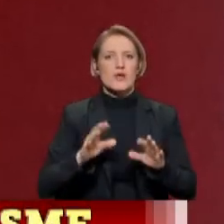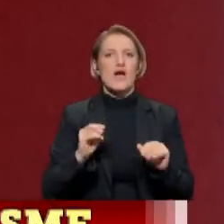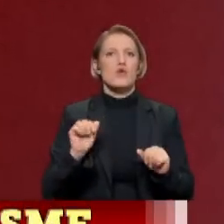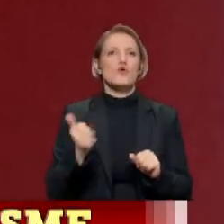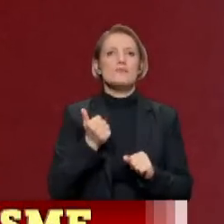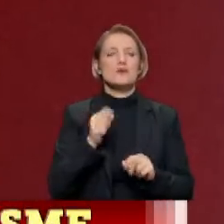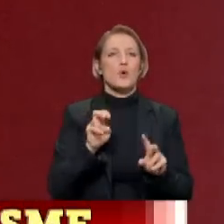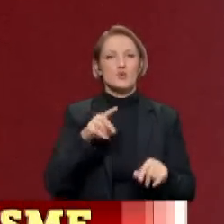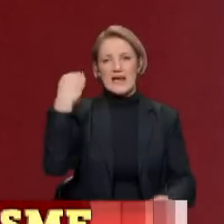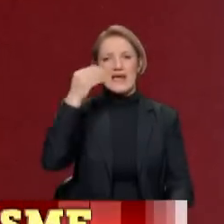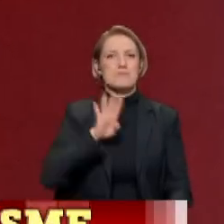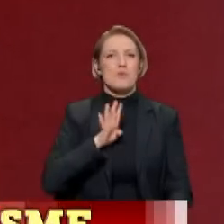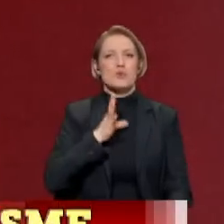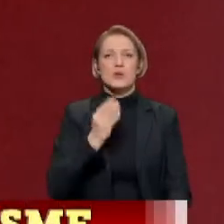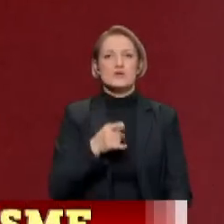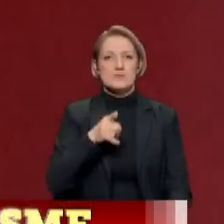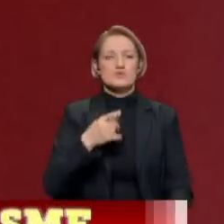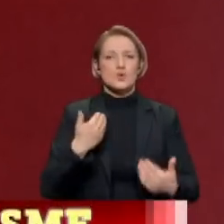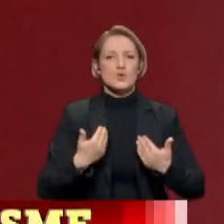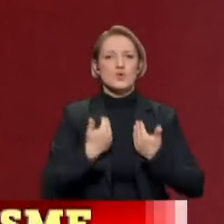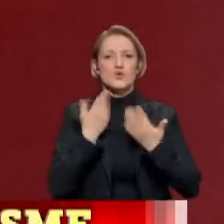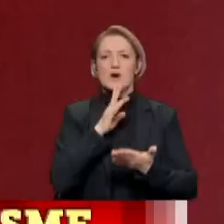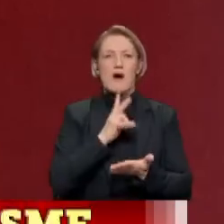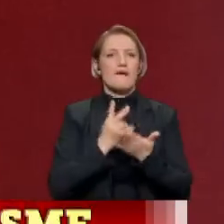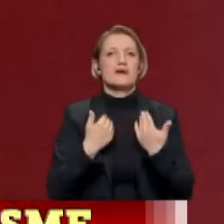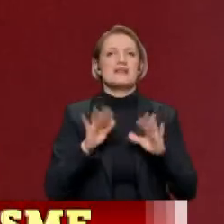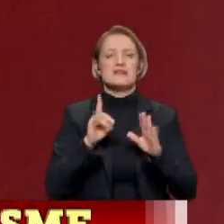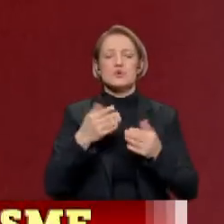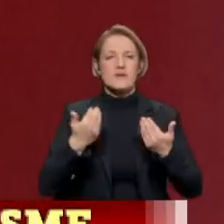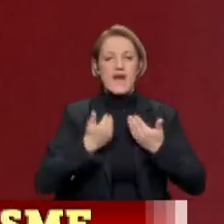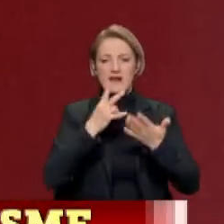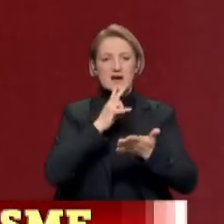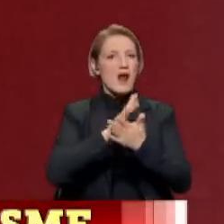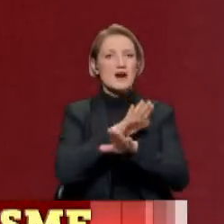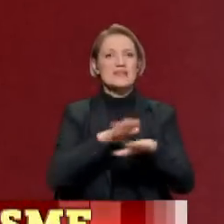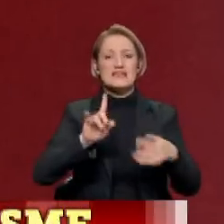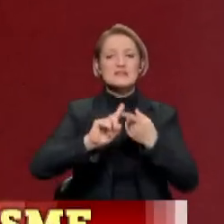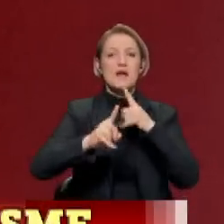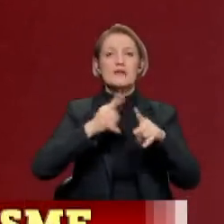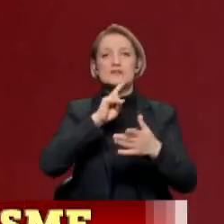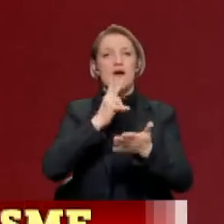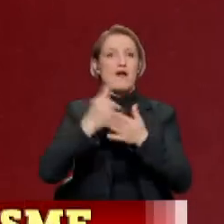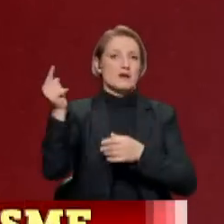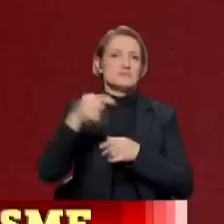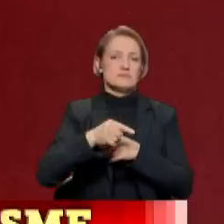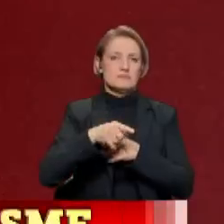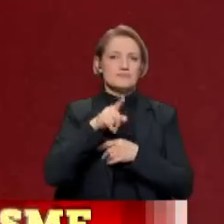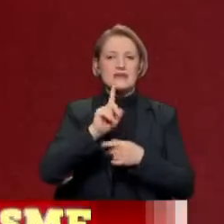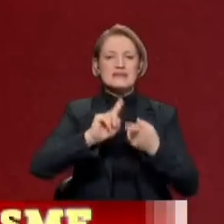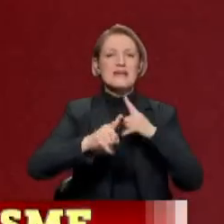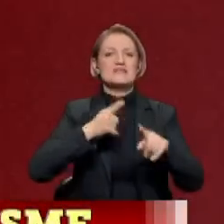konu İmamoğlu olacak. Bu bir hukuk kararı değil, bu bir yargı kararı değil, bu tamamen siyasi bir karar.